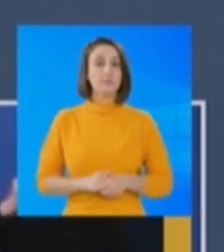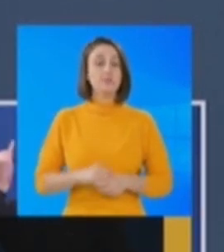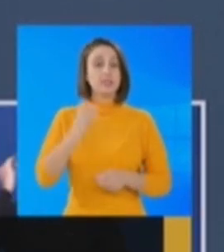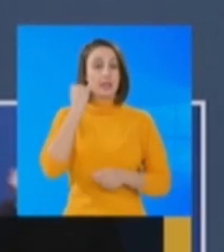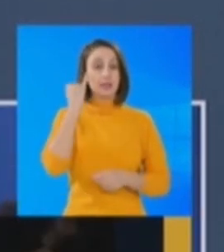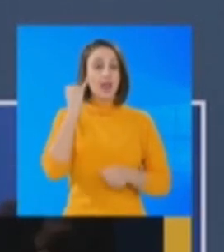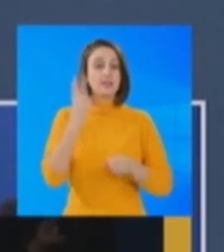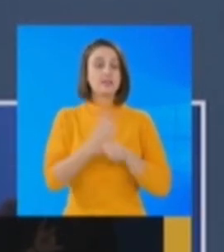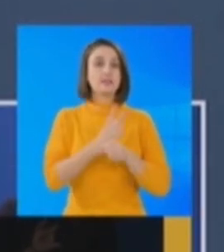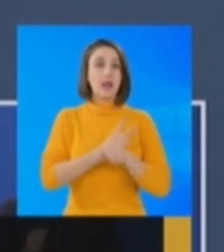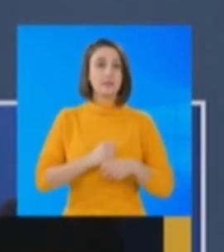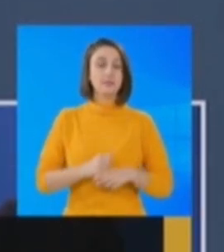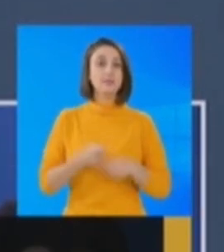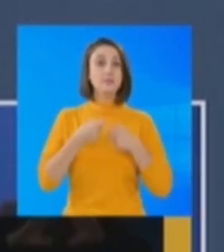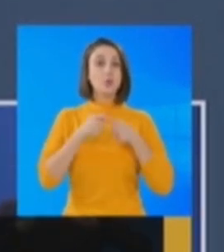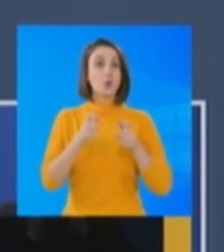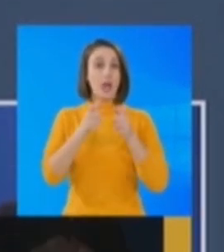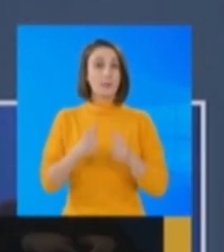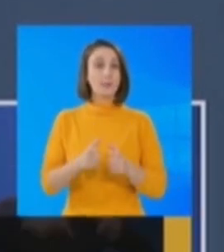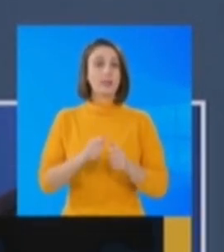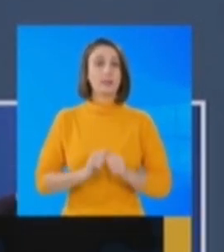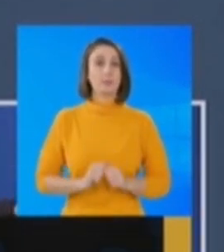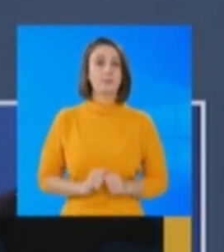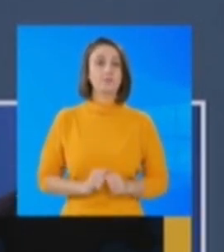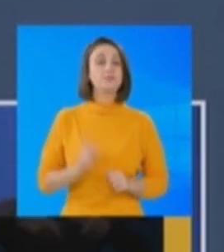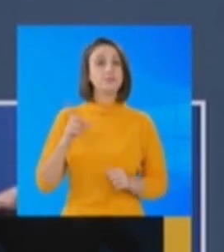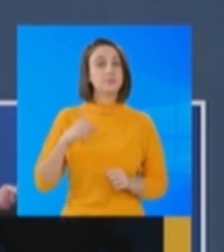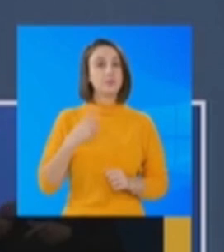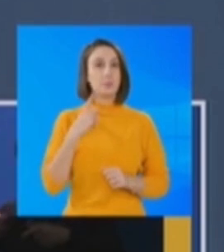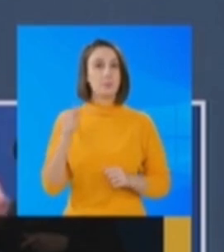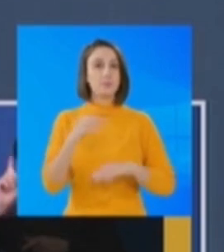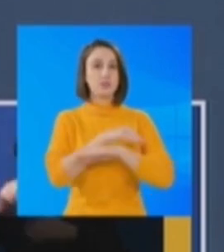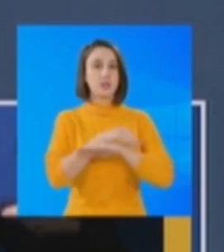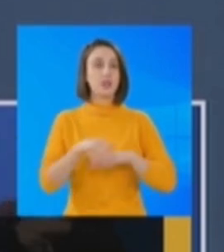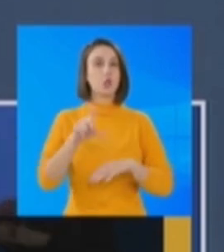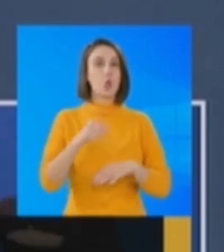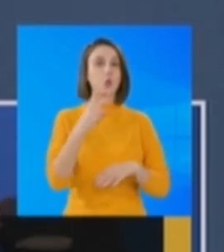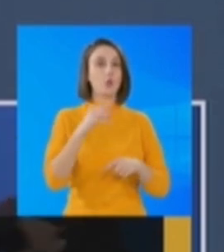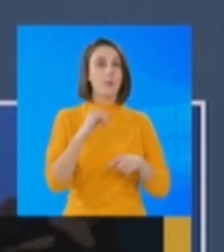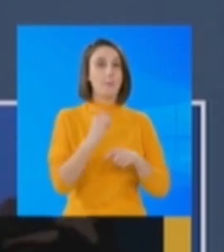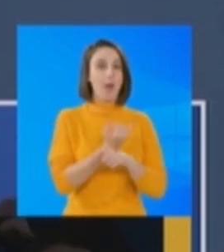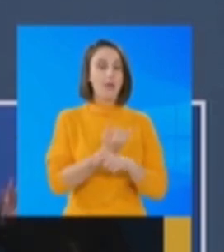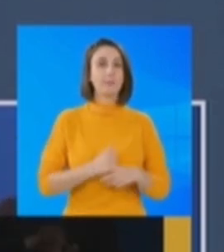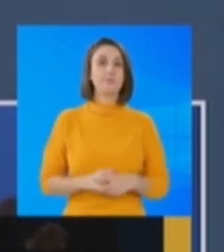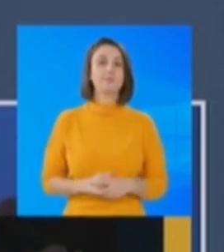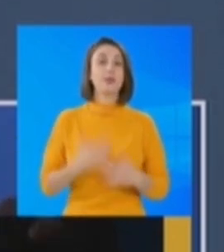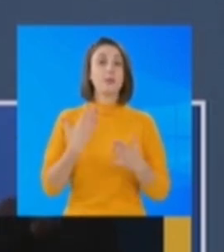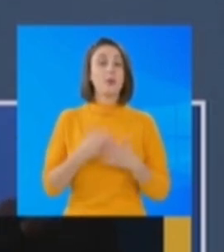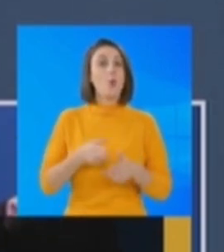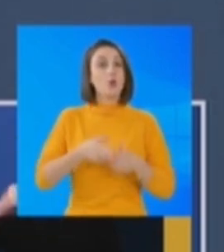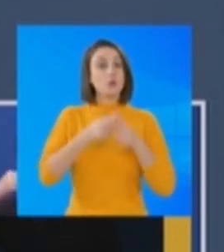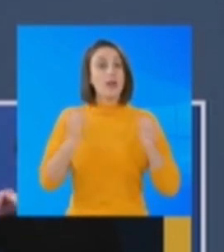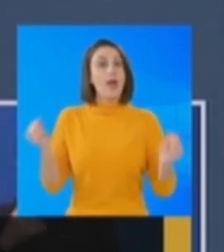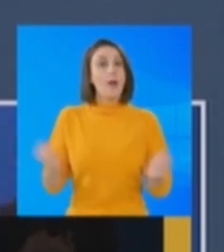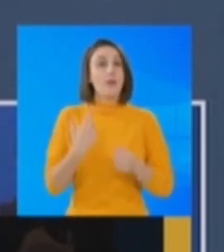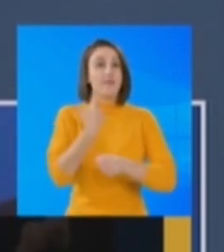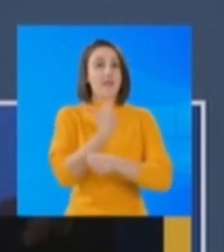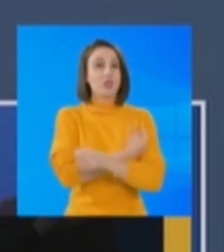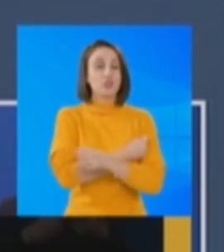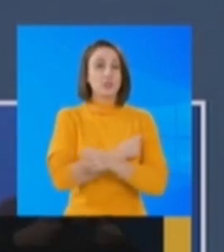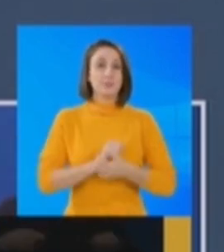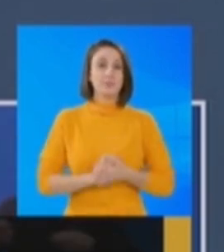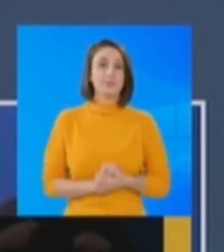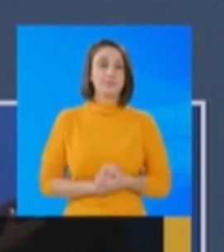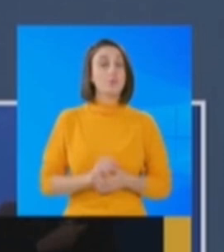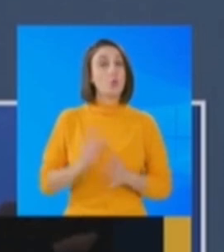Miniștrii, secretarii de stat, tot cabinetul, iese în stradă în 22 mai pentru susținerea campaniei de